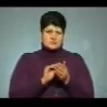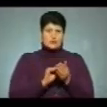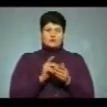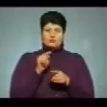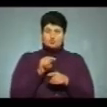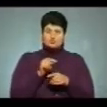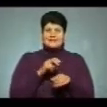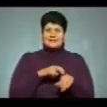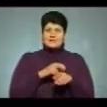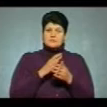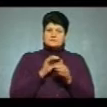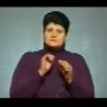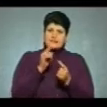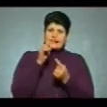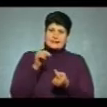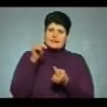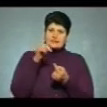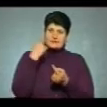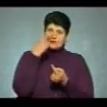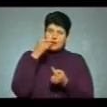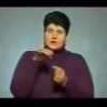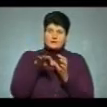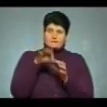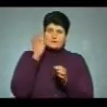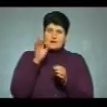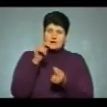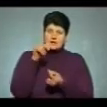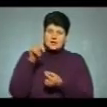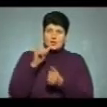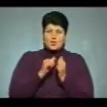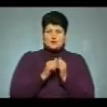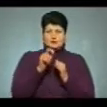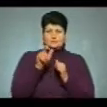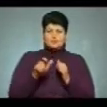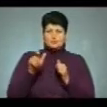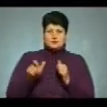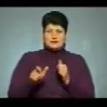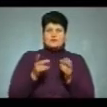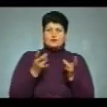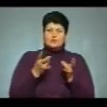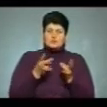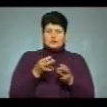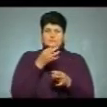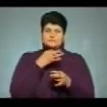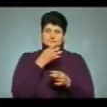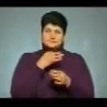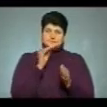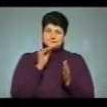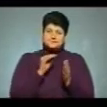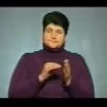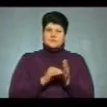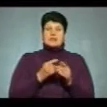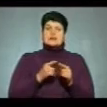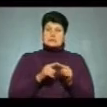мають можливість індивідуально підбирати до кожної людини необхідний лікарський засіб, необхідні інгредієнти. І цим